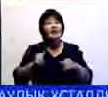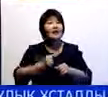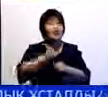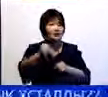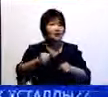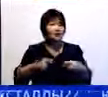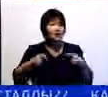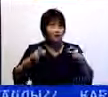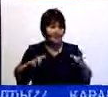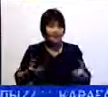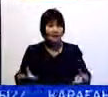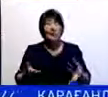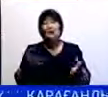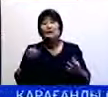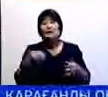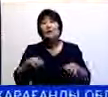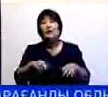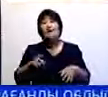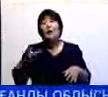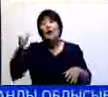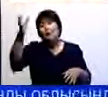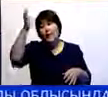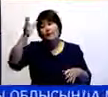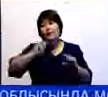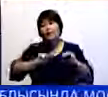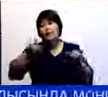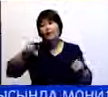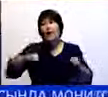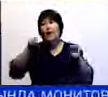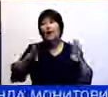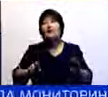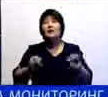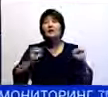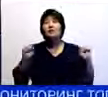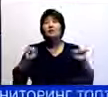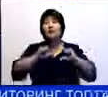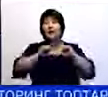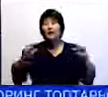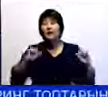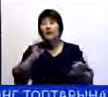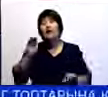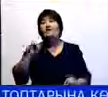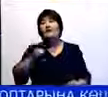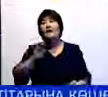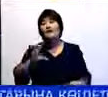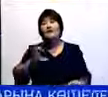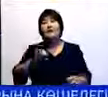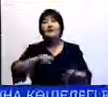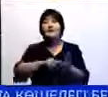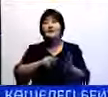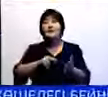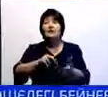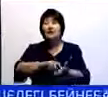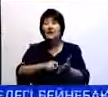жолдамамен, сонымен қатар профессор оқытушыларымызға арнайы спорттық сауықтыру кешеніне, сонымен қатар фитнес залға 30-30-дан